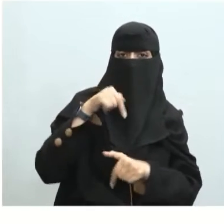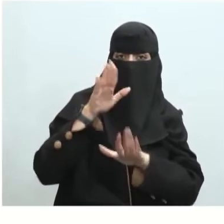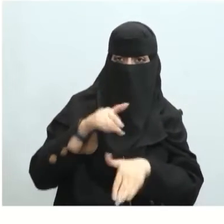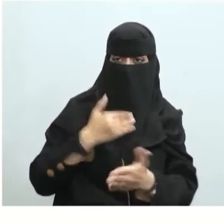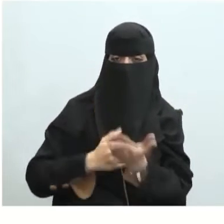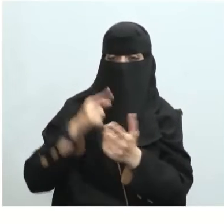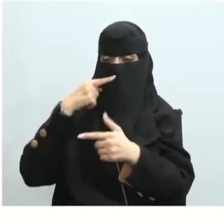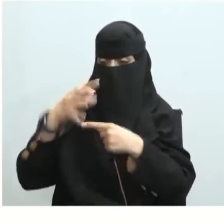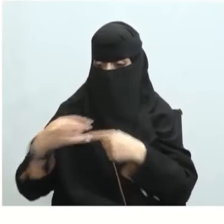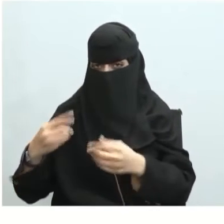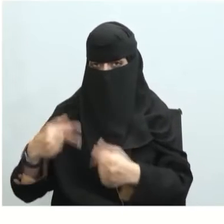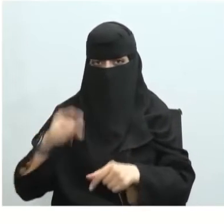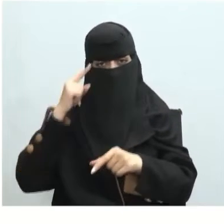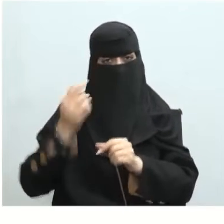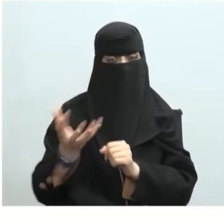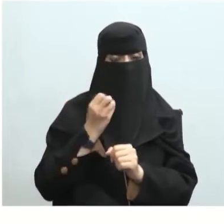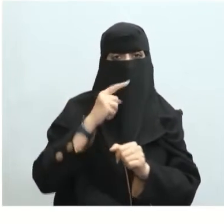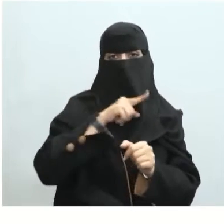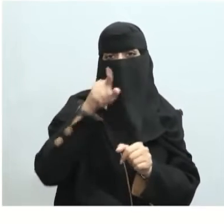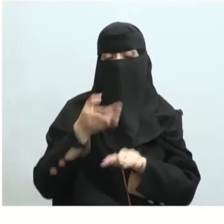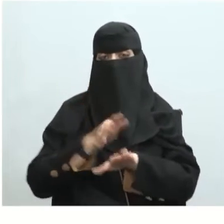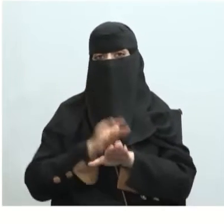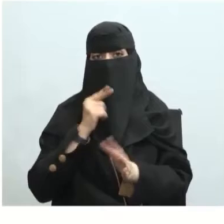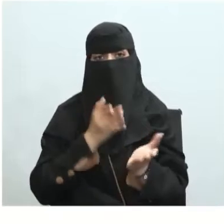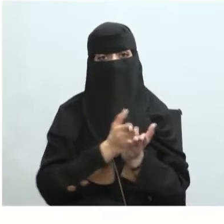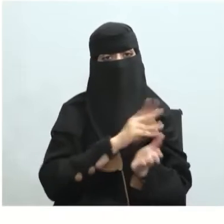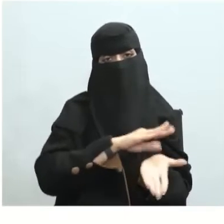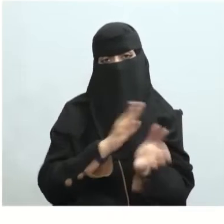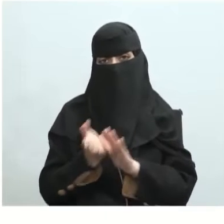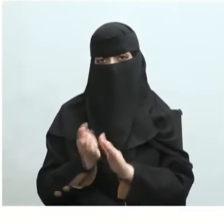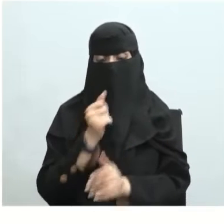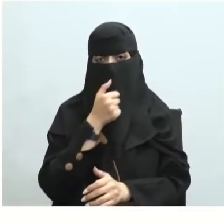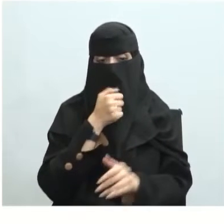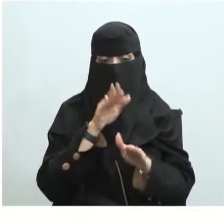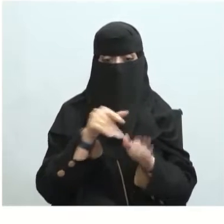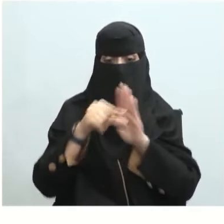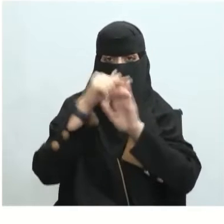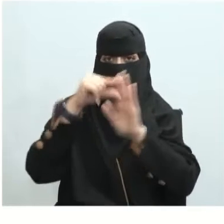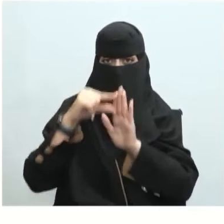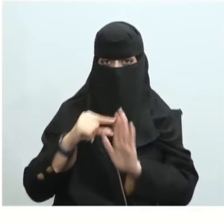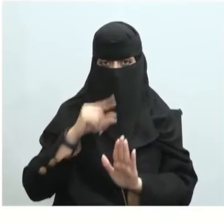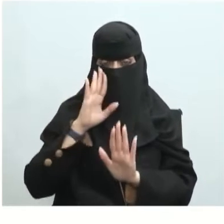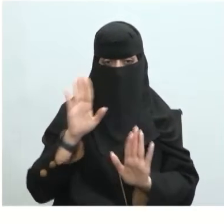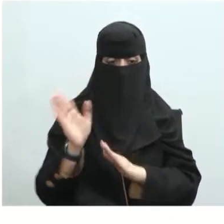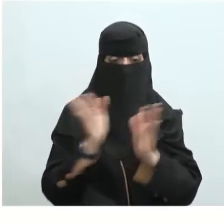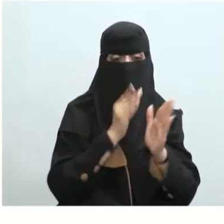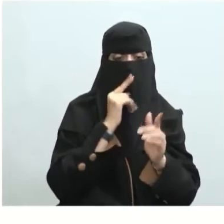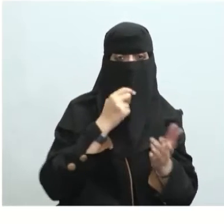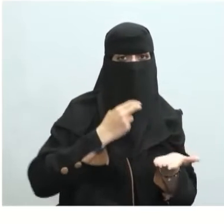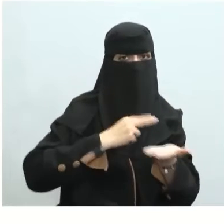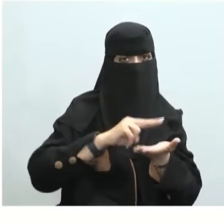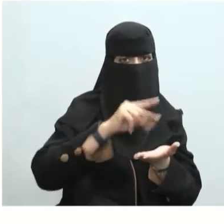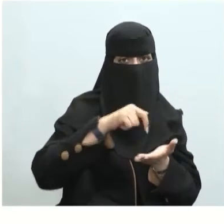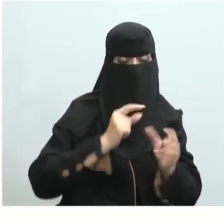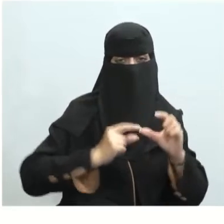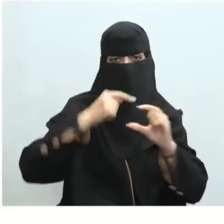يفتقد شيئا وقناعه بالحصول عليه بطريقه او باخرى هنا موضوعات الفنون رساله اداريه محضر